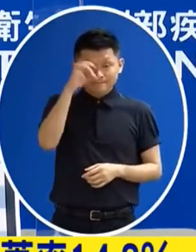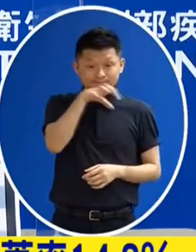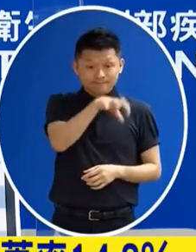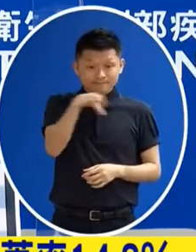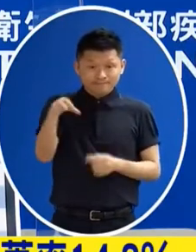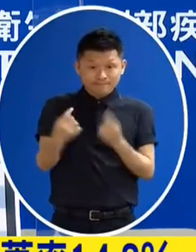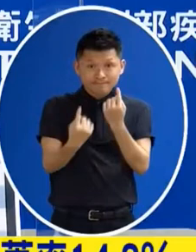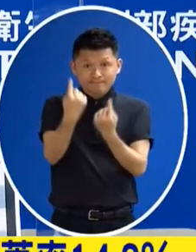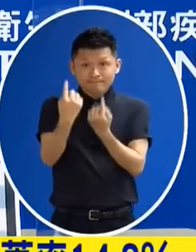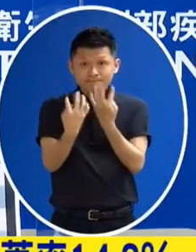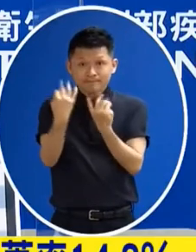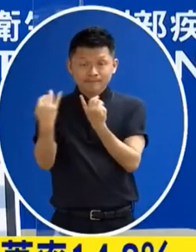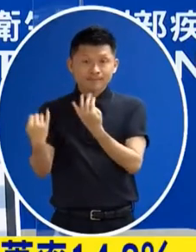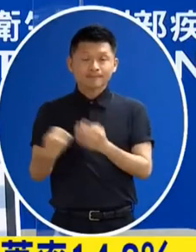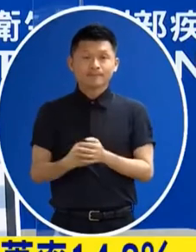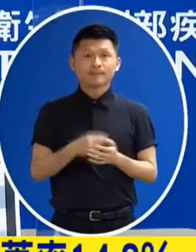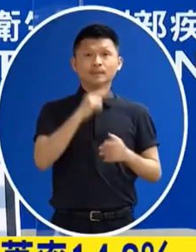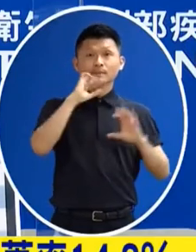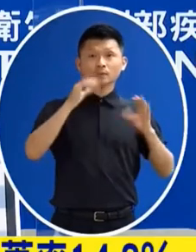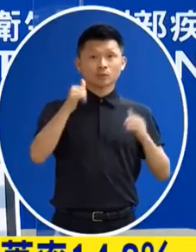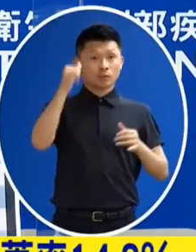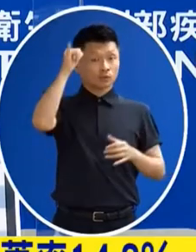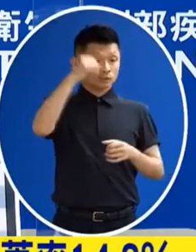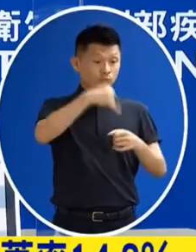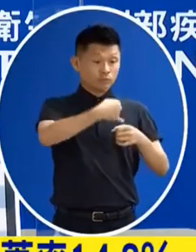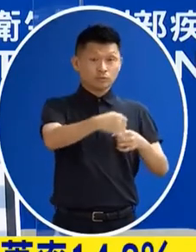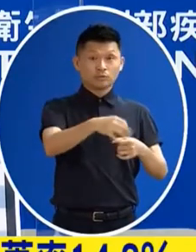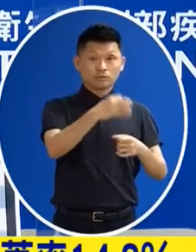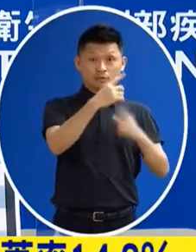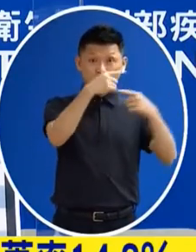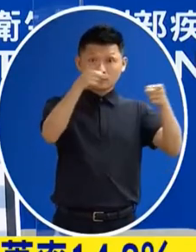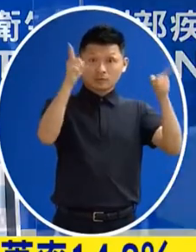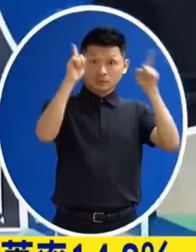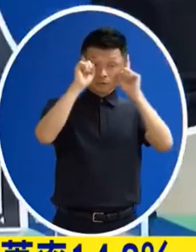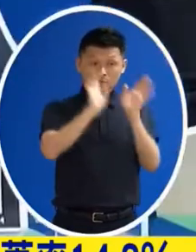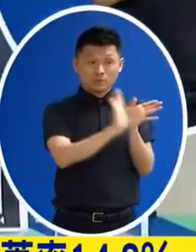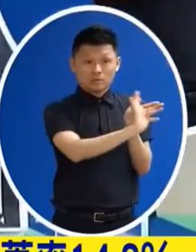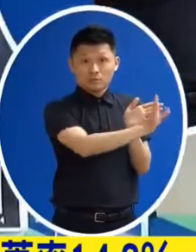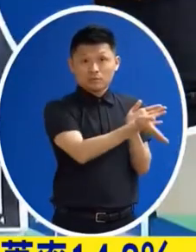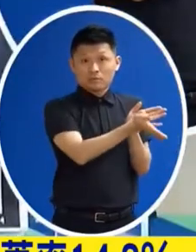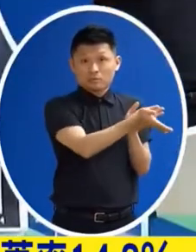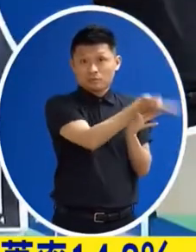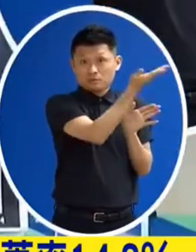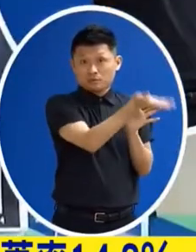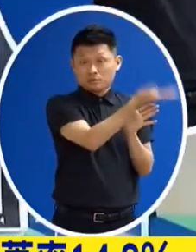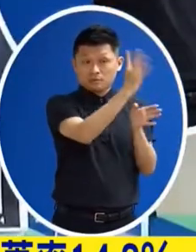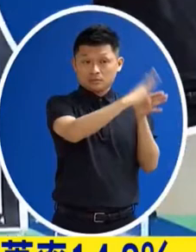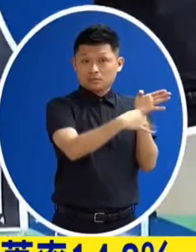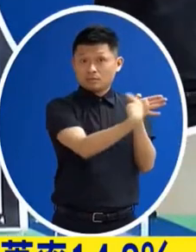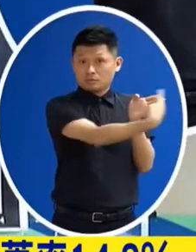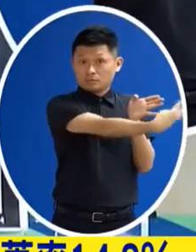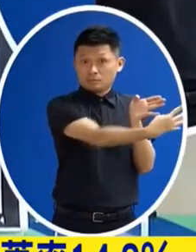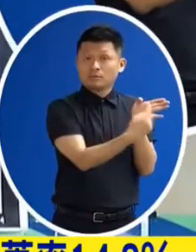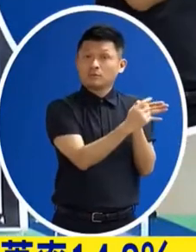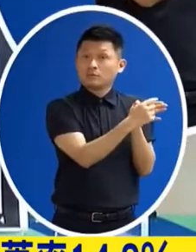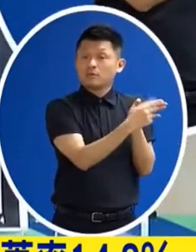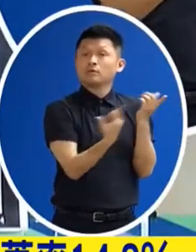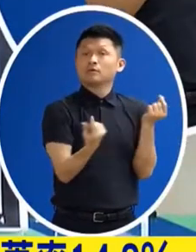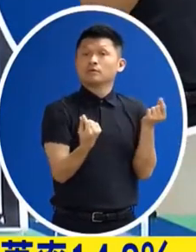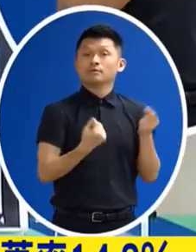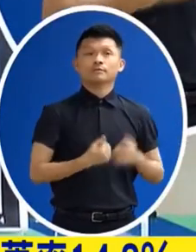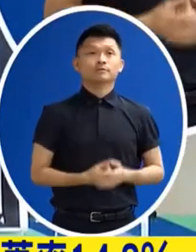样。那英国牛津大学我们的左上表这个表，好，大家可以看到就是说这里面